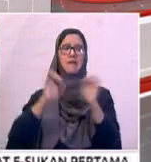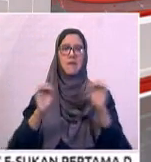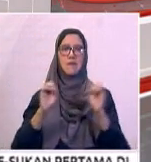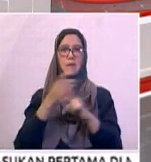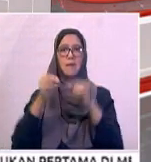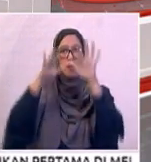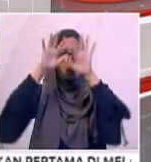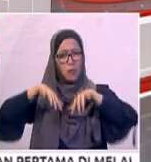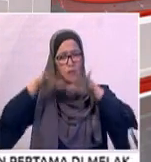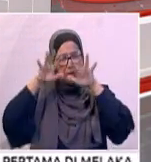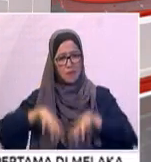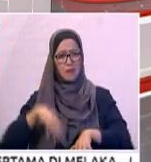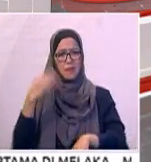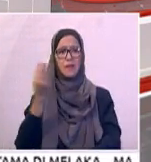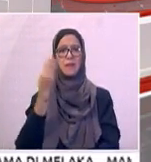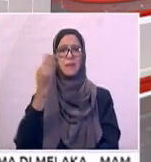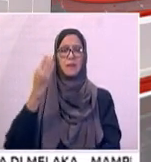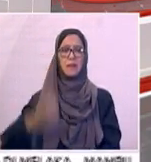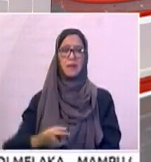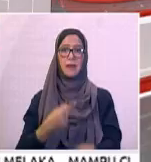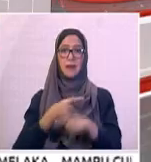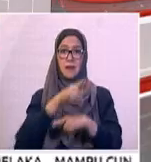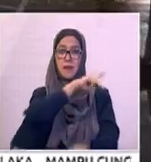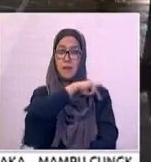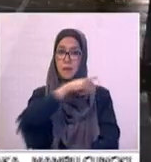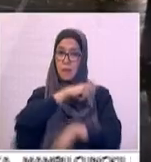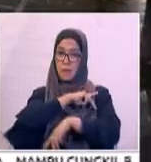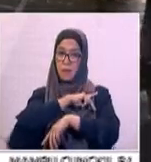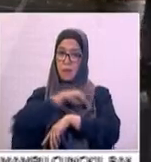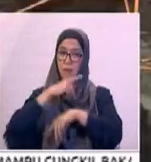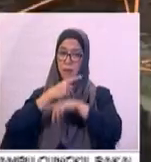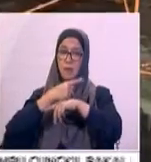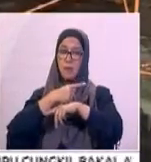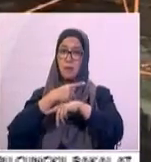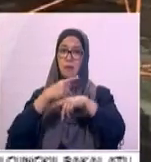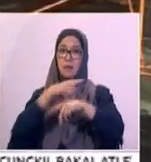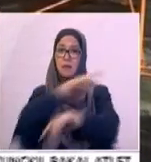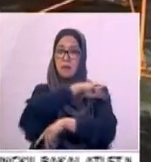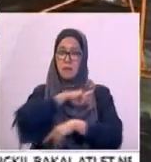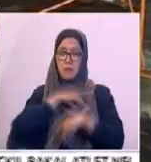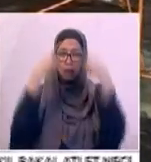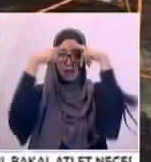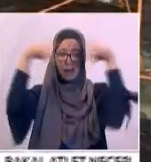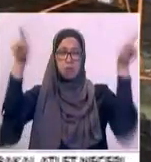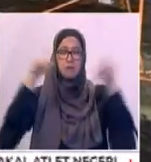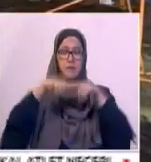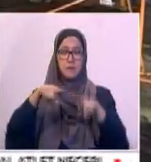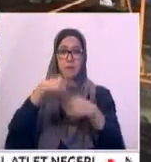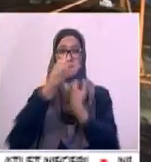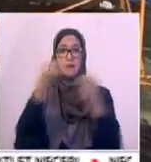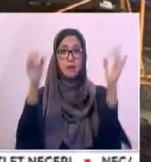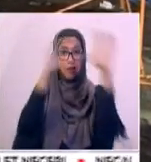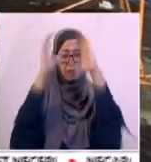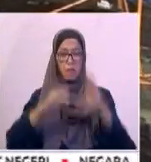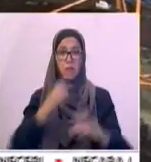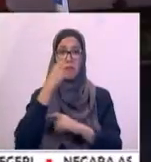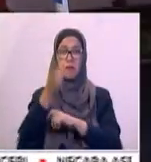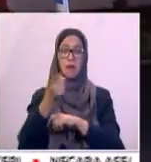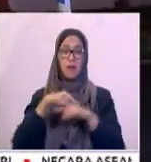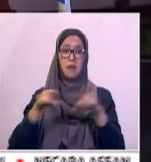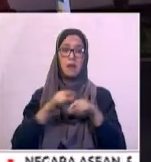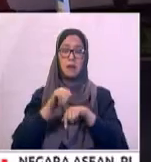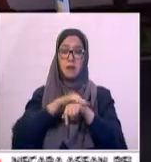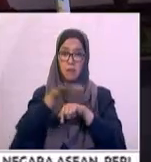Pengarah Meteorologi Jailan Simon ketika dihubungi berkata fenomena garis badai kesan tiupan angin susulan taufan Lekima itu